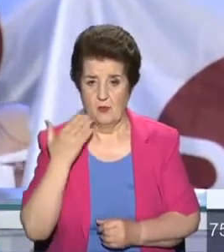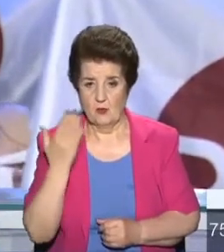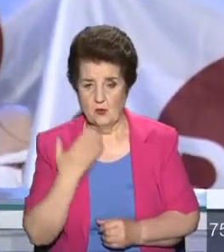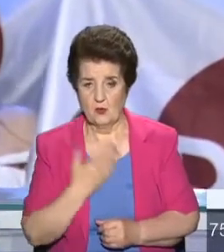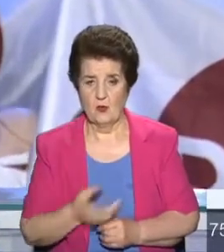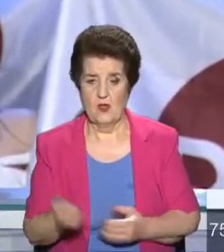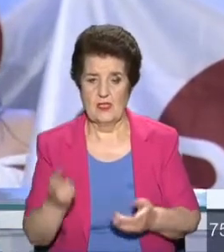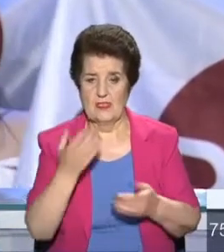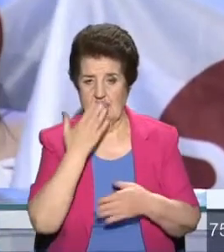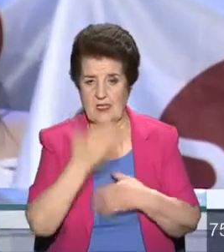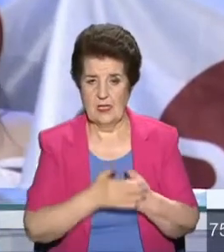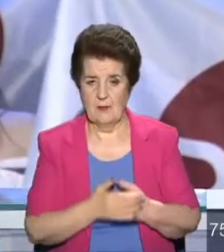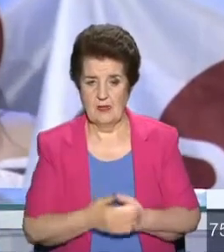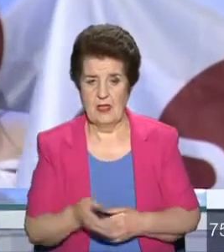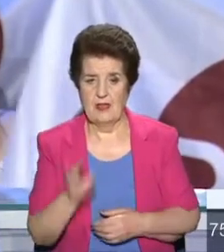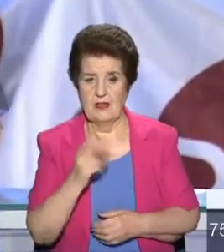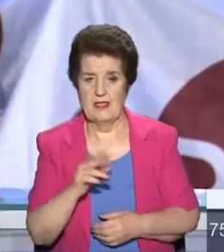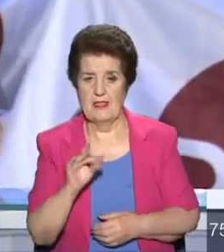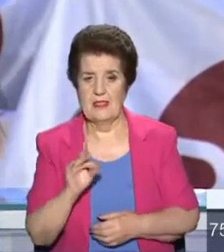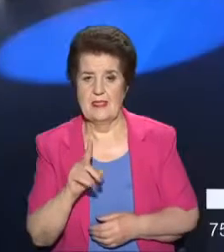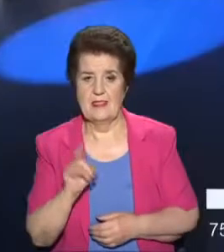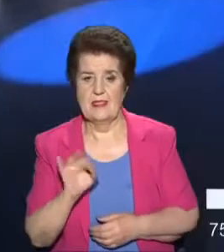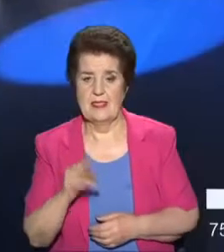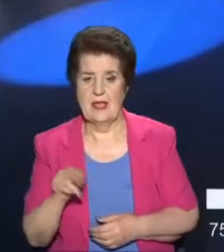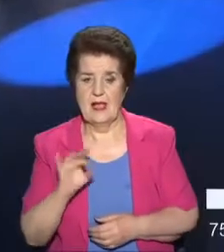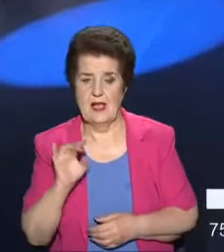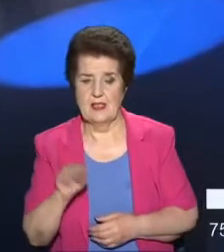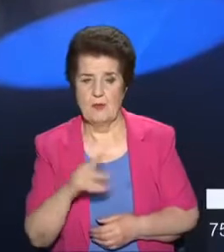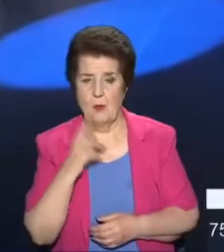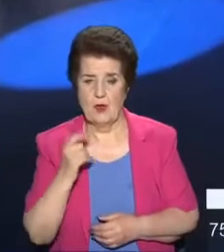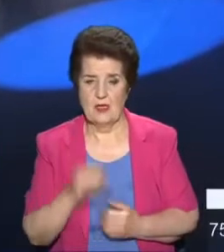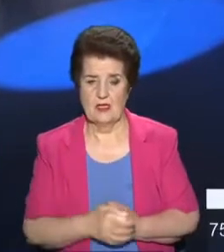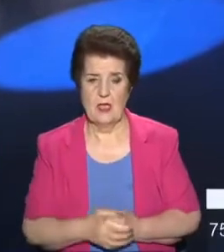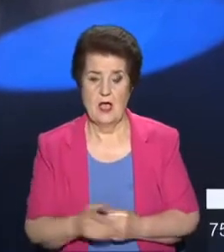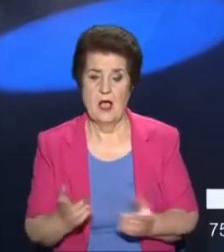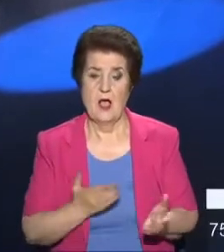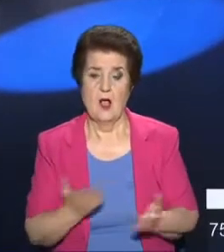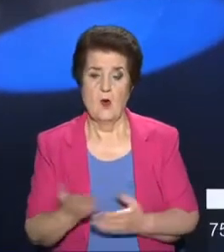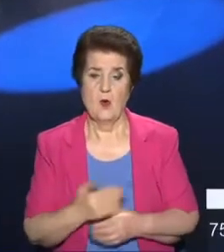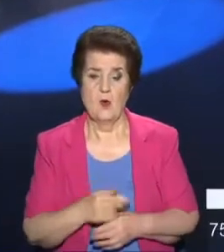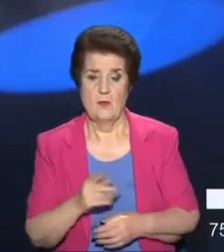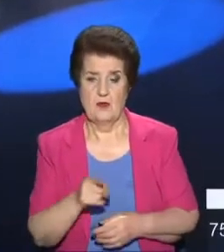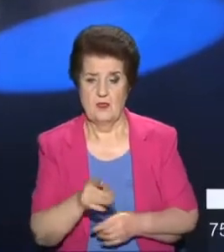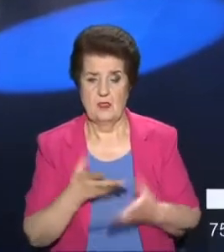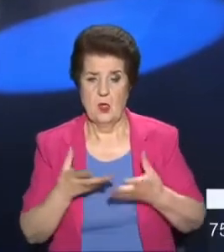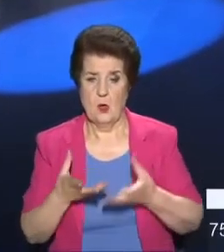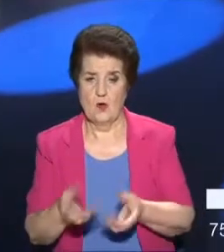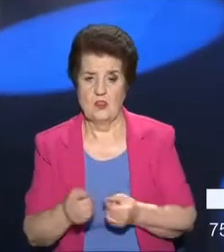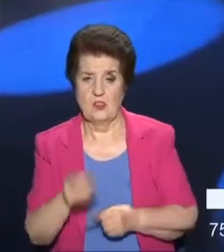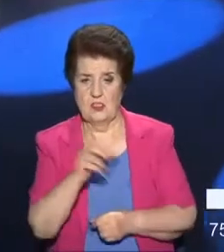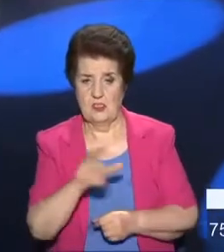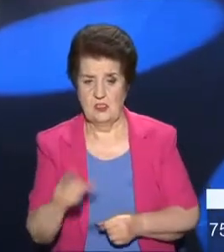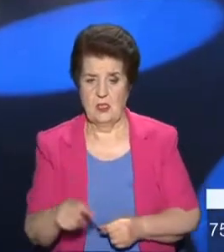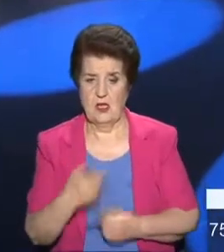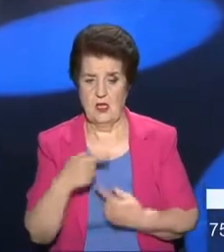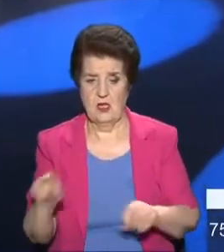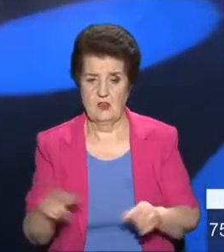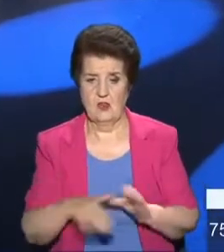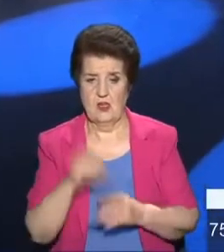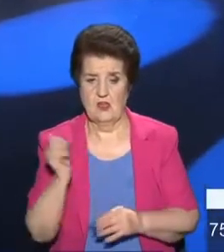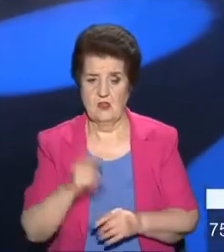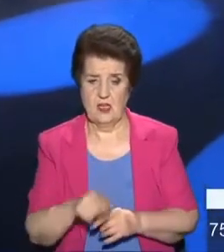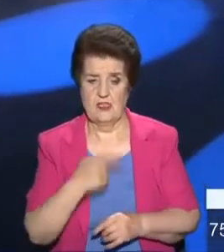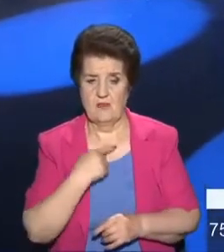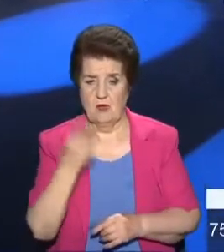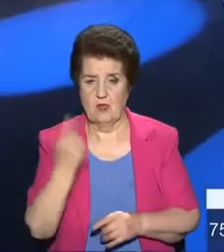de acest deziderat politic Dar cum îi convingeți pe daca accede în parlament Cum îi convingeți pe ceilalți aleși ai Poporului ca să